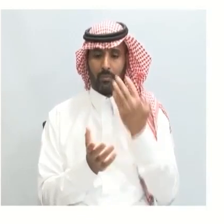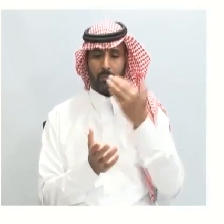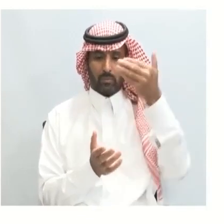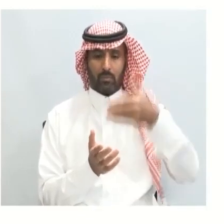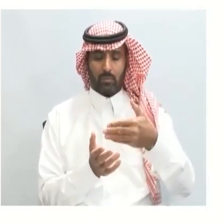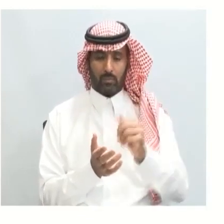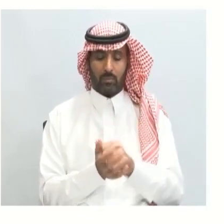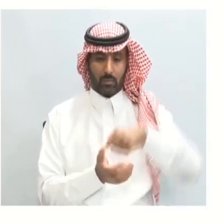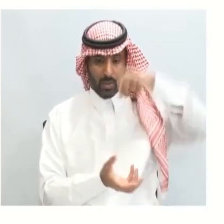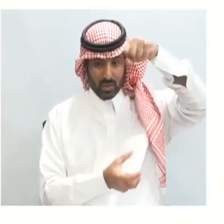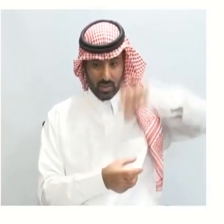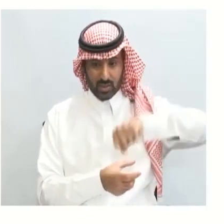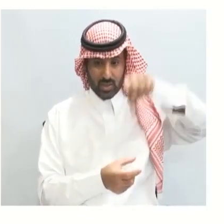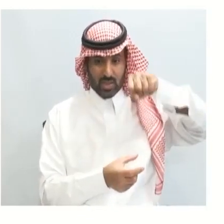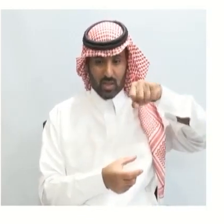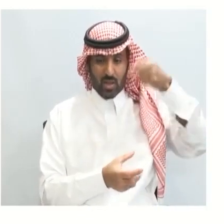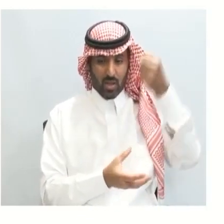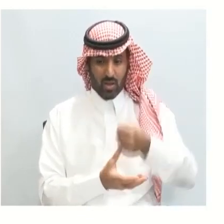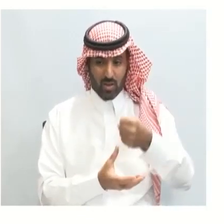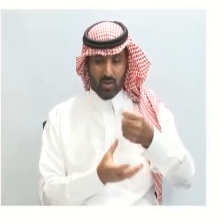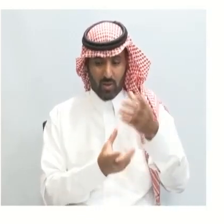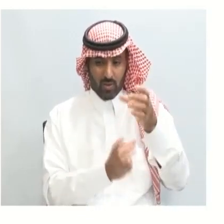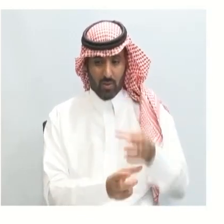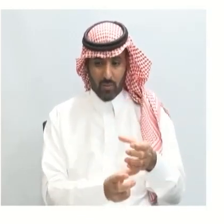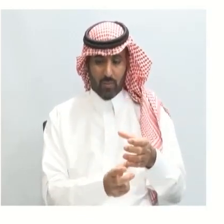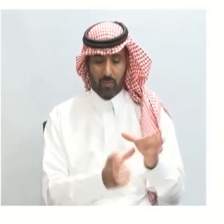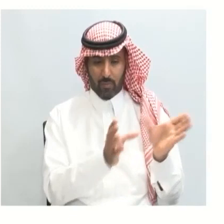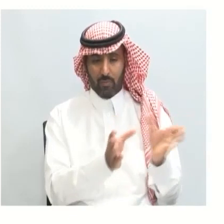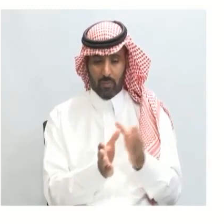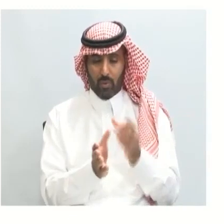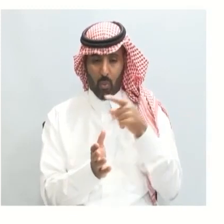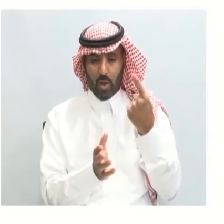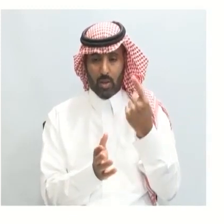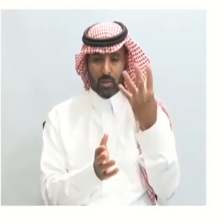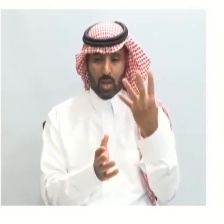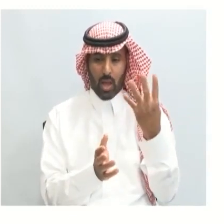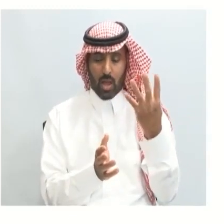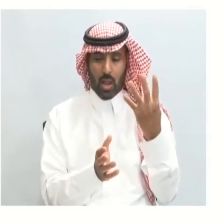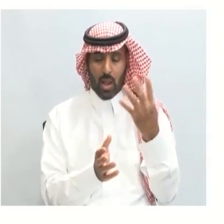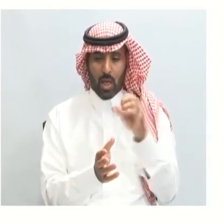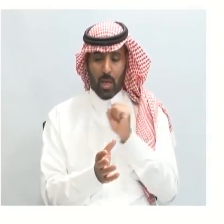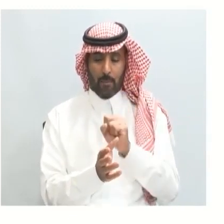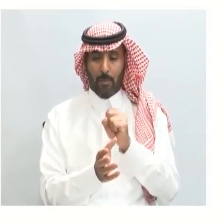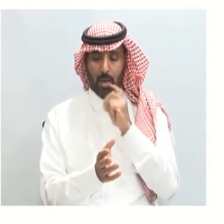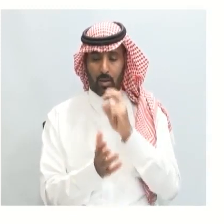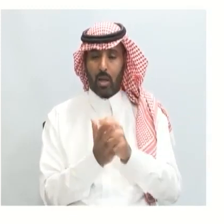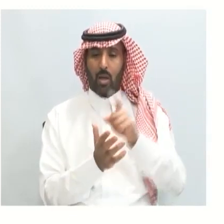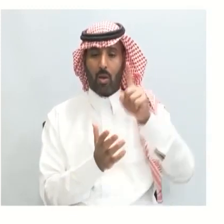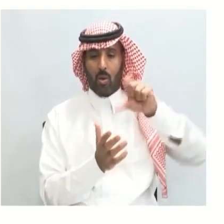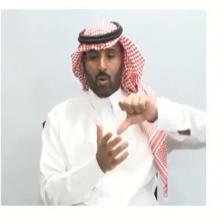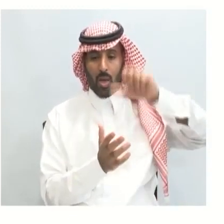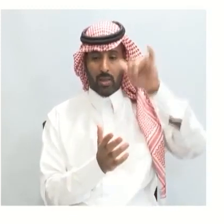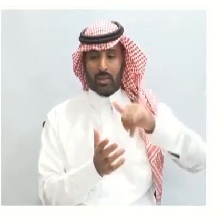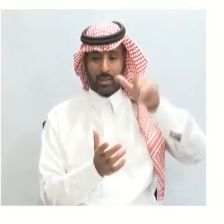انظر للمكبس انظر ماذا حدث طبعا هنا في الشكل واح ا وهو الخاص بقانون بويل كنا